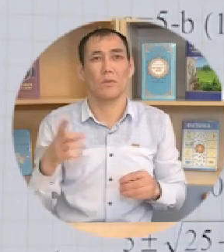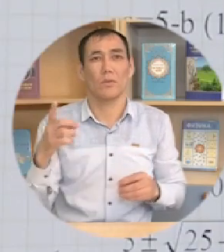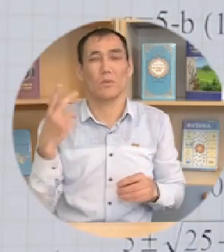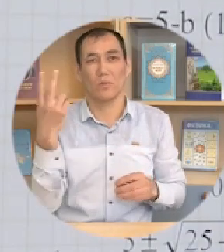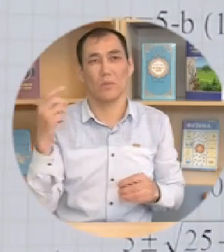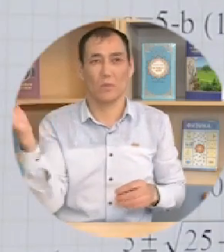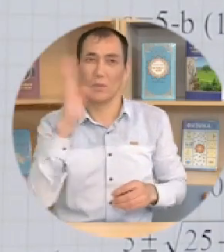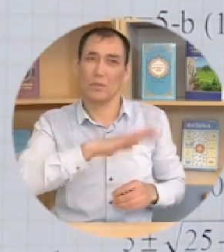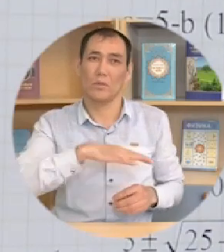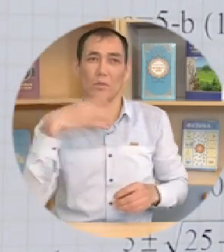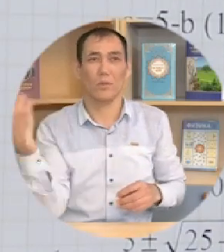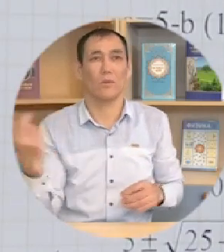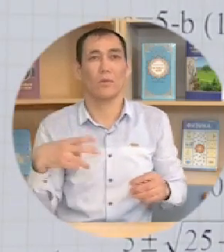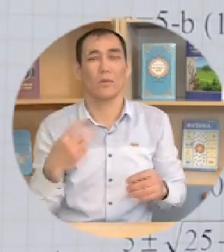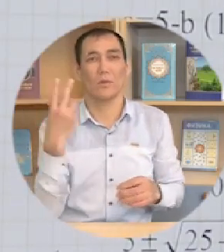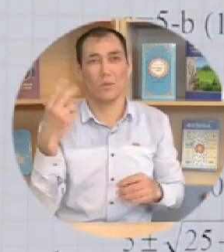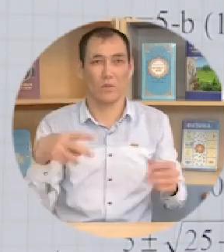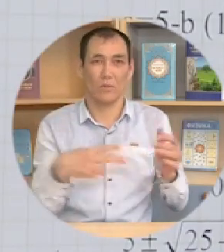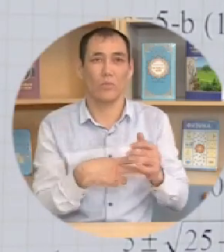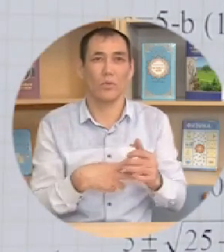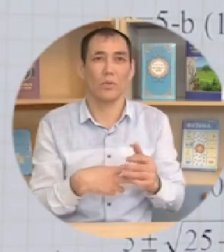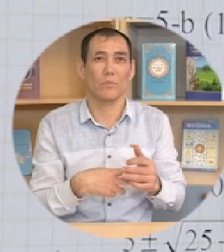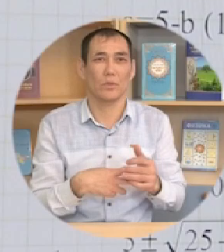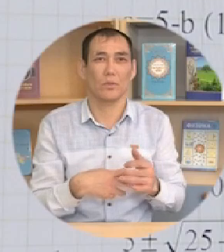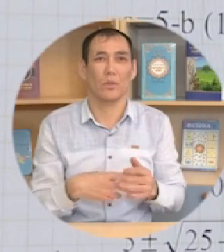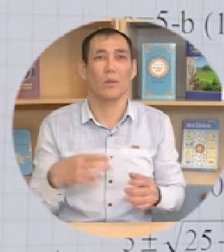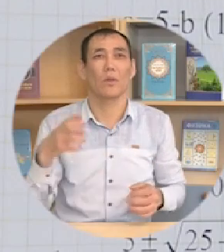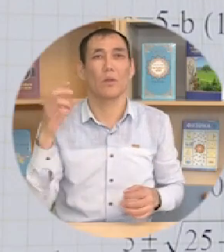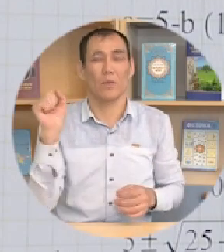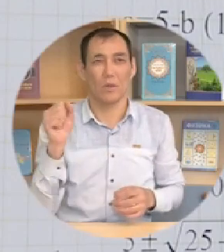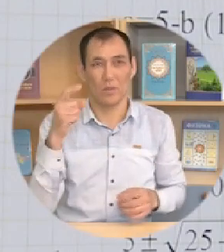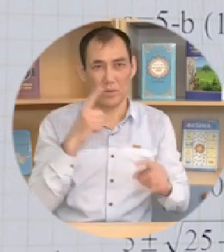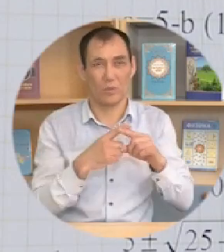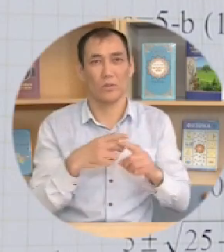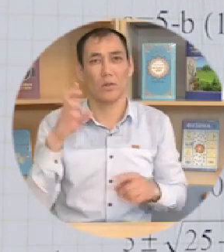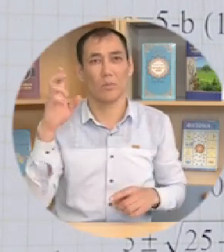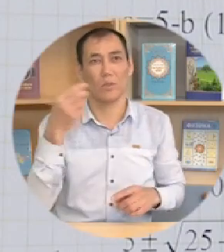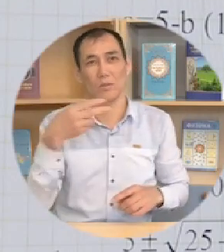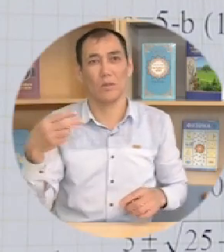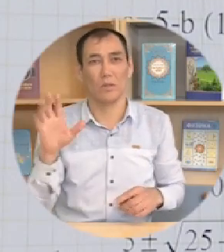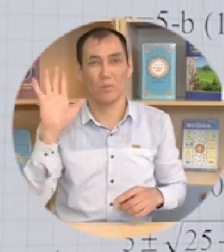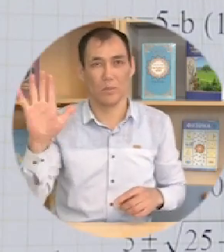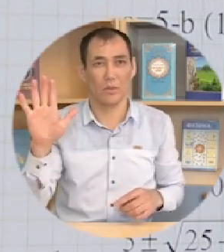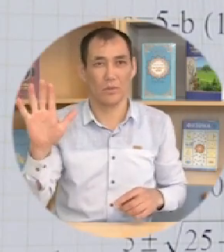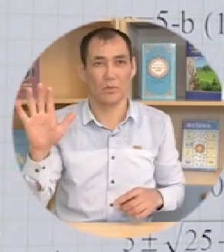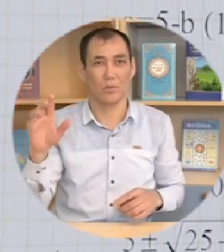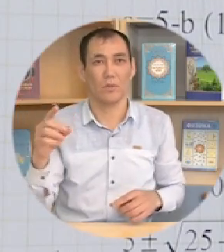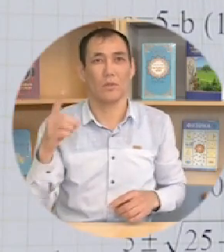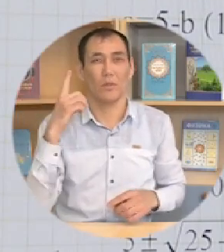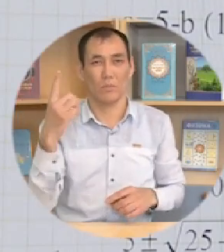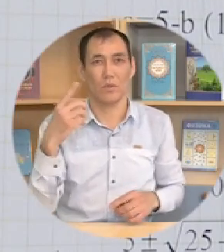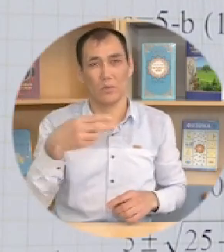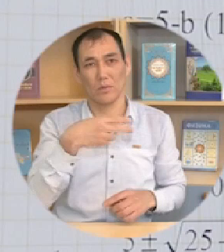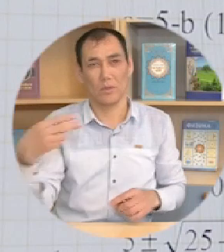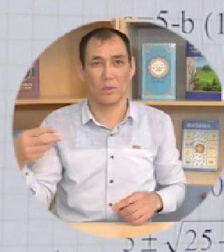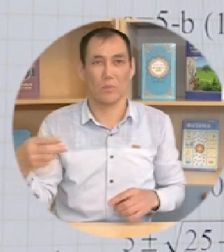тарипінде 2-ге бөлгенімізде А қосылған Б тең 5 бірінші теңлеме